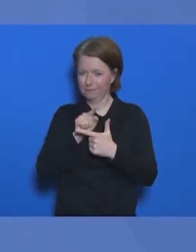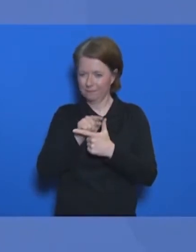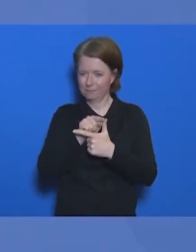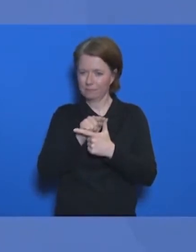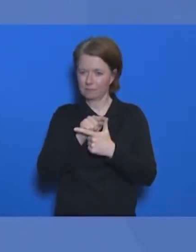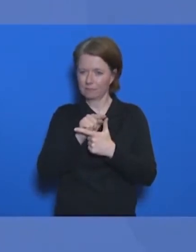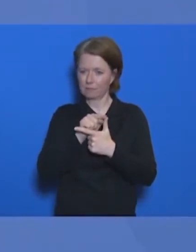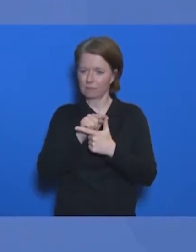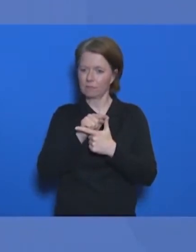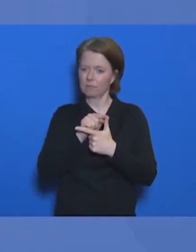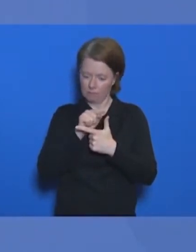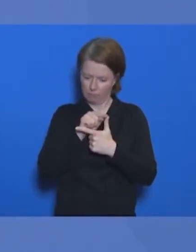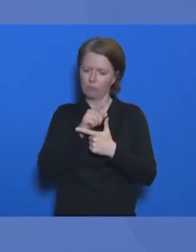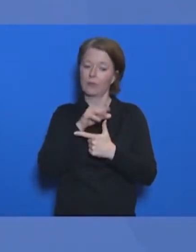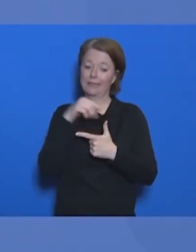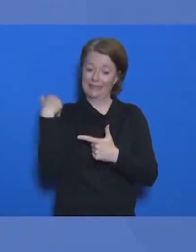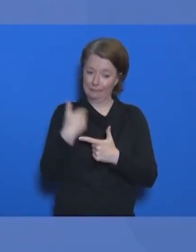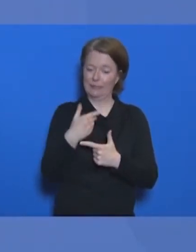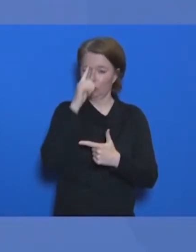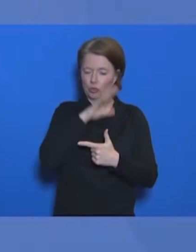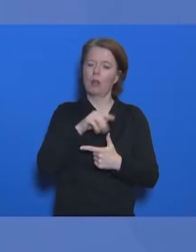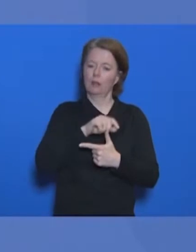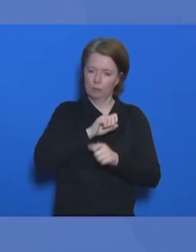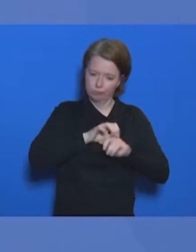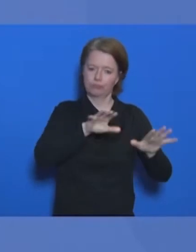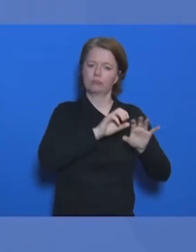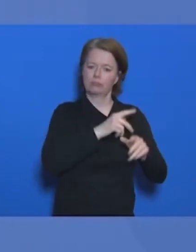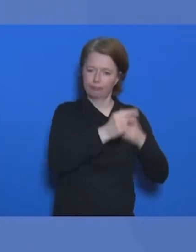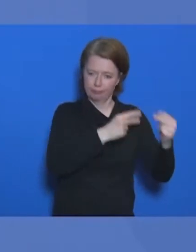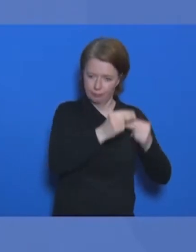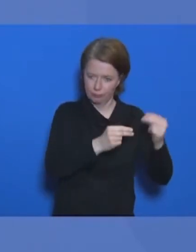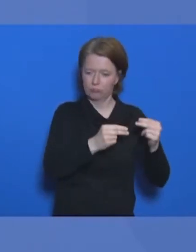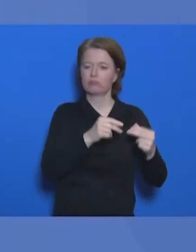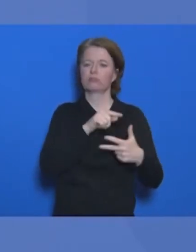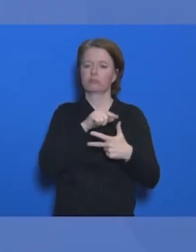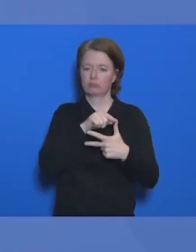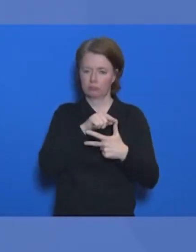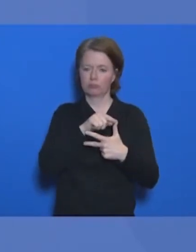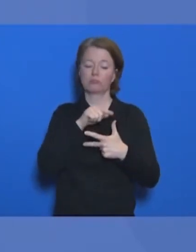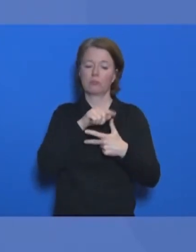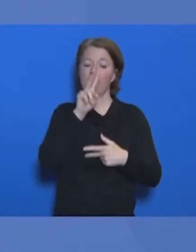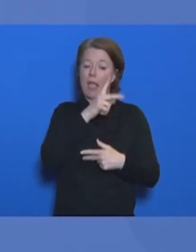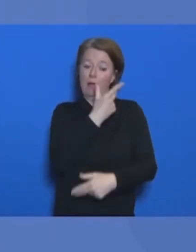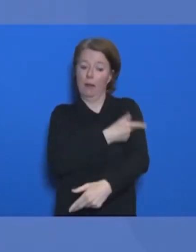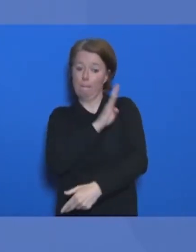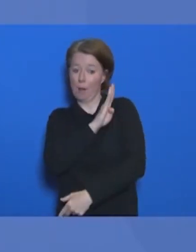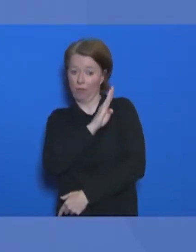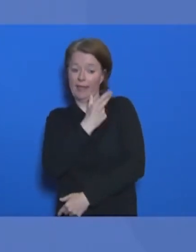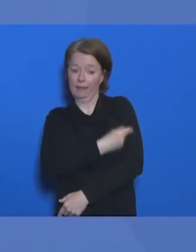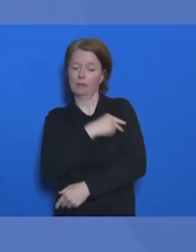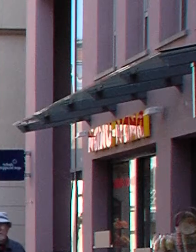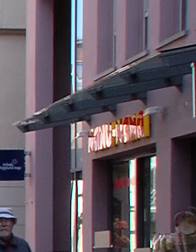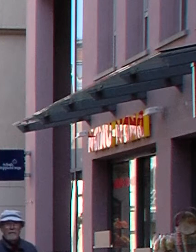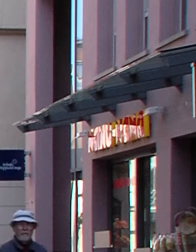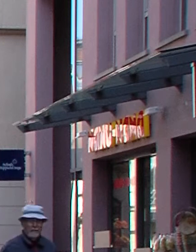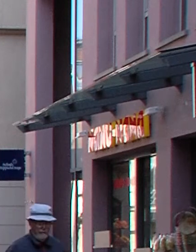42 Tage, AstraZeneca 12 Wochen, soll die Zweitimpfung verabreicht werden. Dadurch können wir schneller mehr Menschen erst